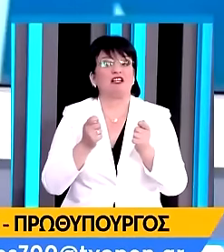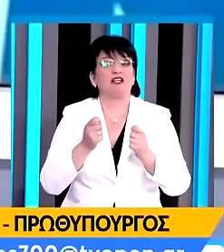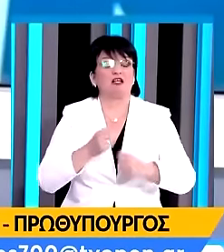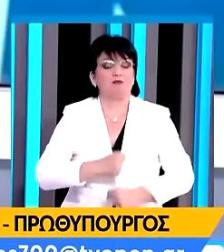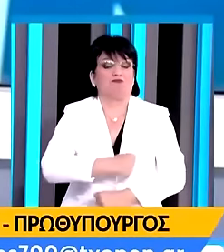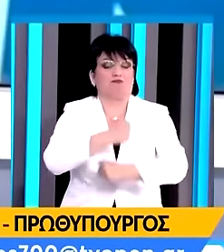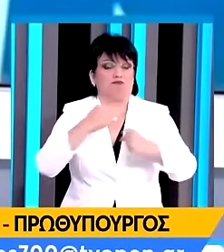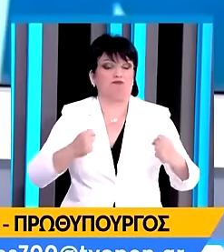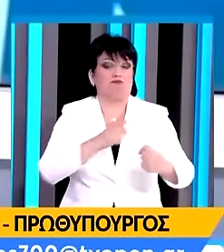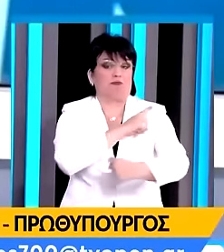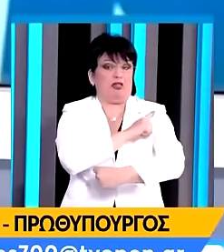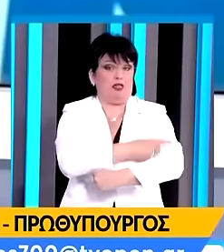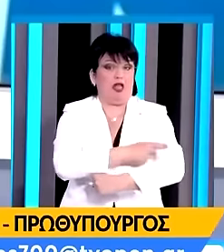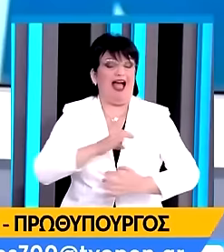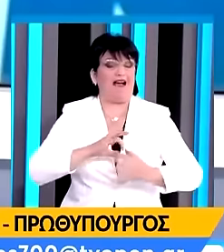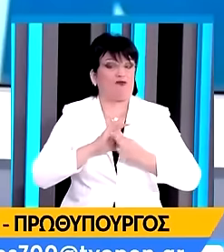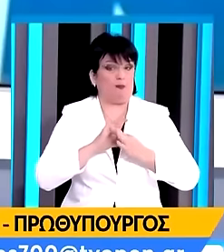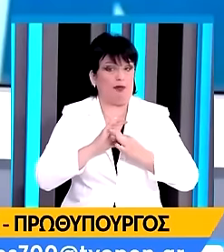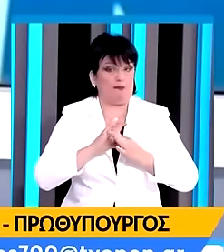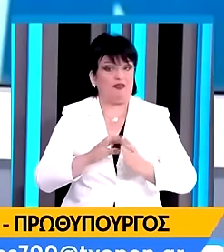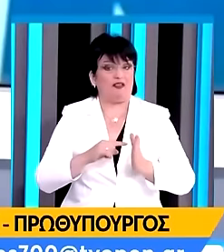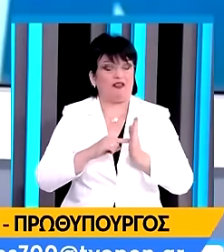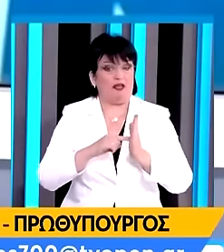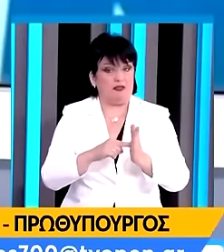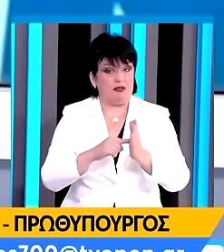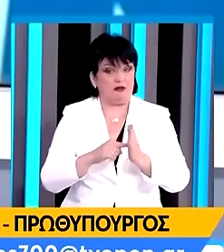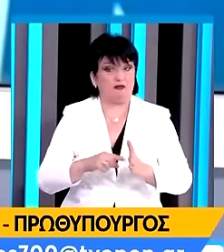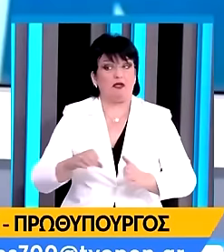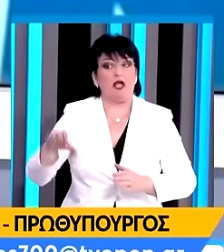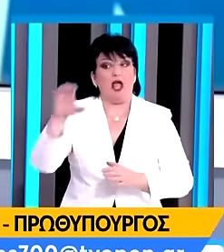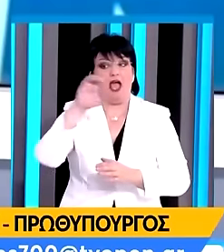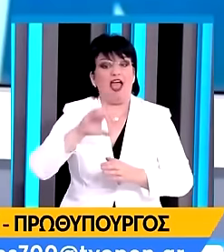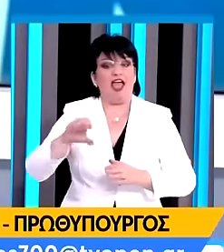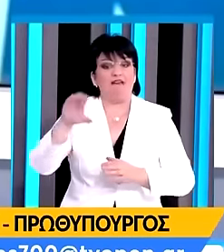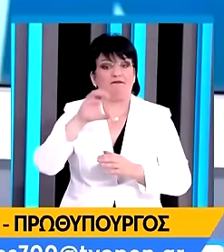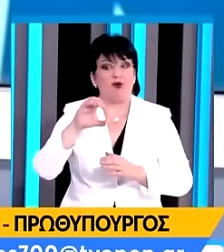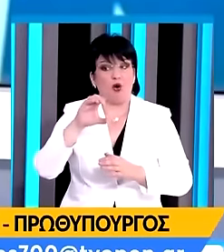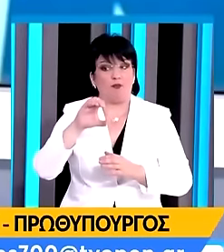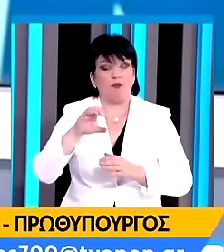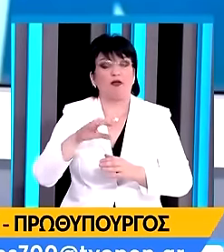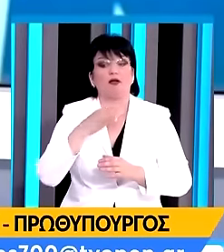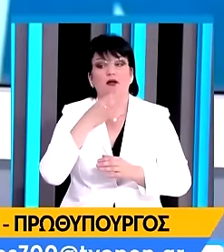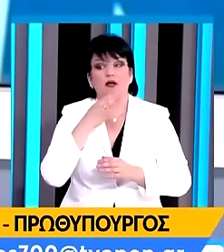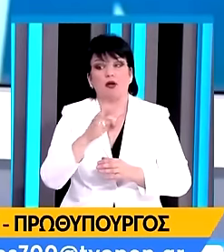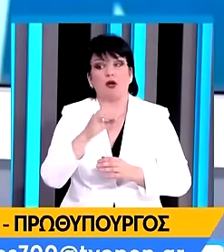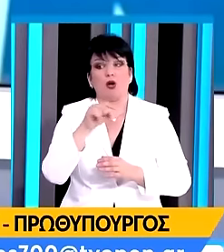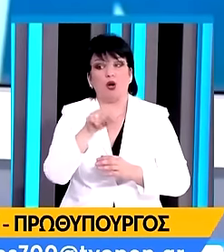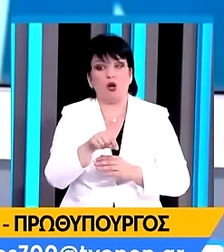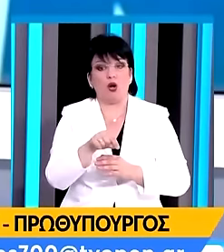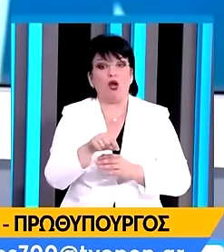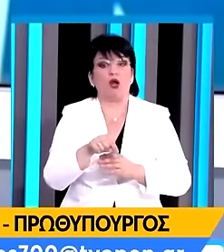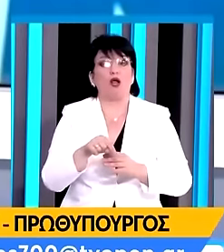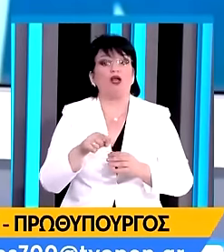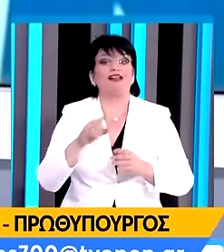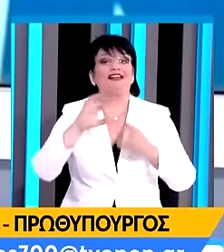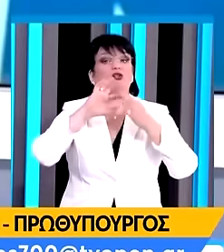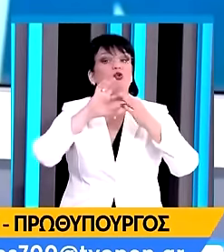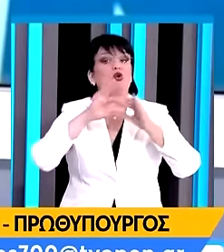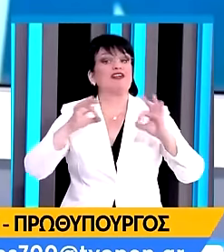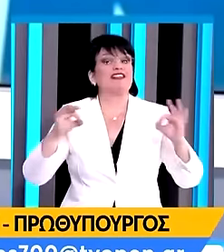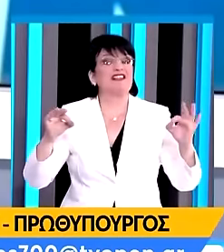ισχύως, αυτοπεποίθησης, έχοντας μαζί της και την Ευρώπη και το διεθνές δίκαιο, αλλά και την, θα έλεγα, και το